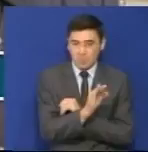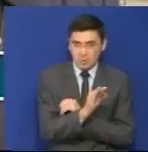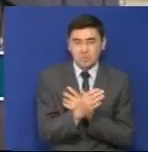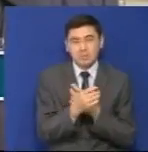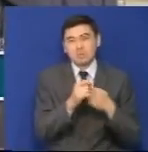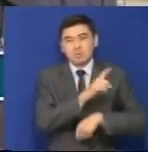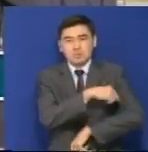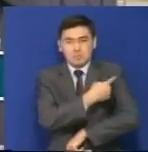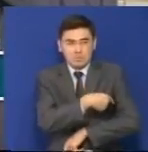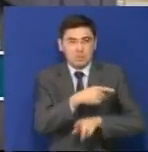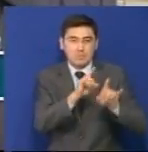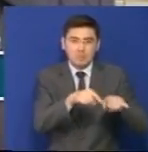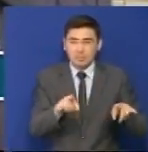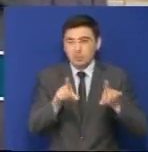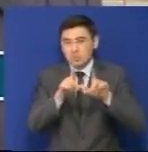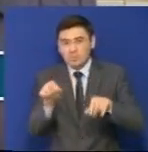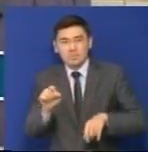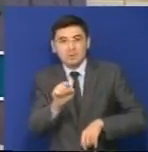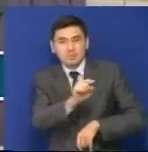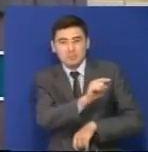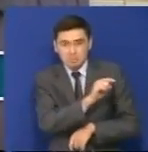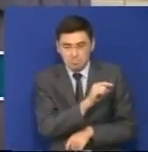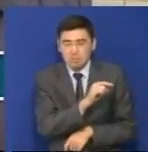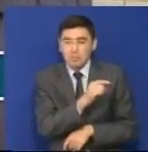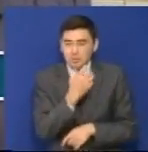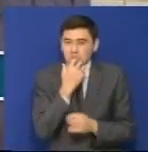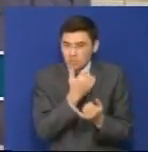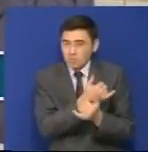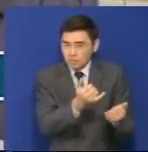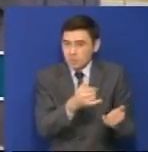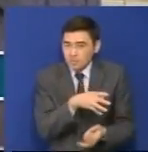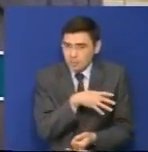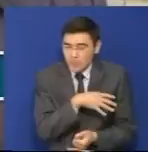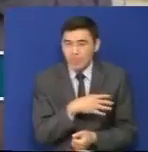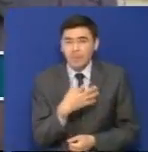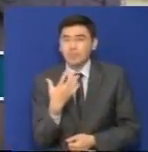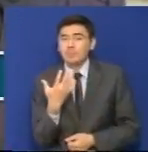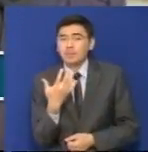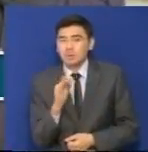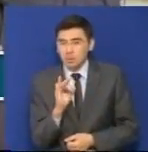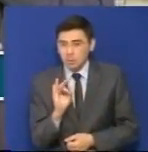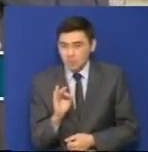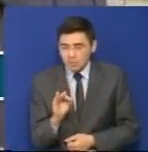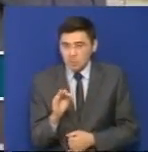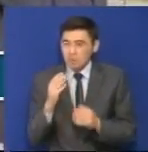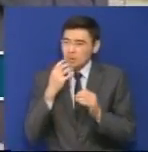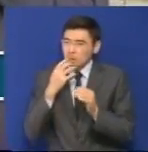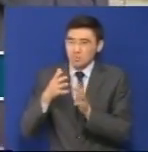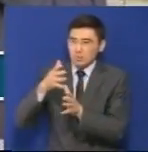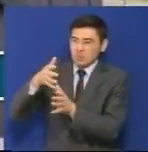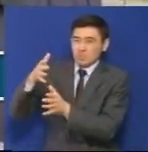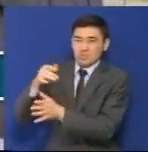денсаулық сақтау, балабақшалар мен мектептер сынды барлық бюджеттік мекемелер жылуға қосылды. Ал 5 қазанда жылу көп пәтерлі үйлерге